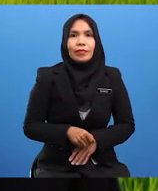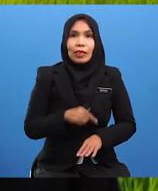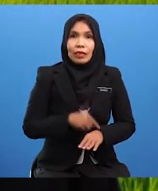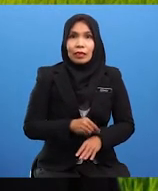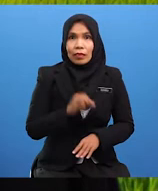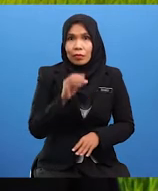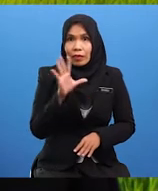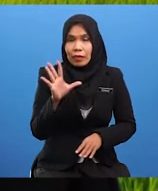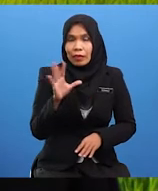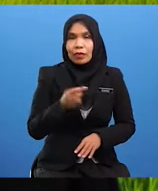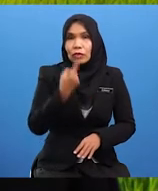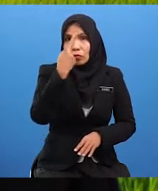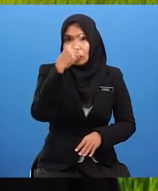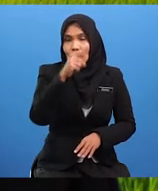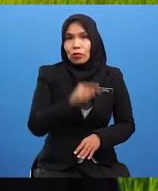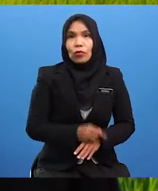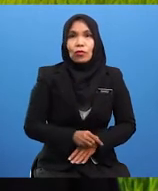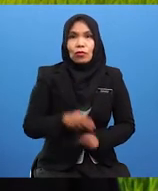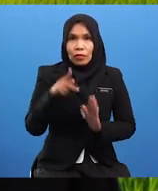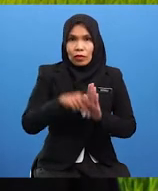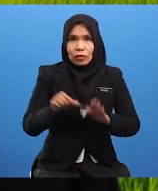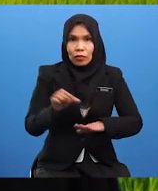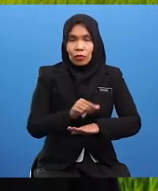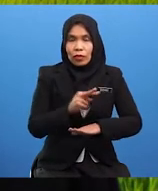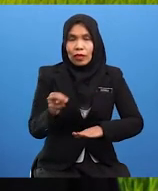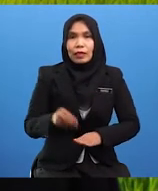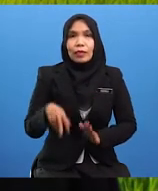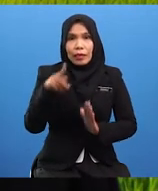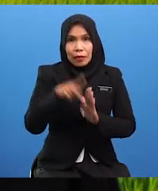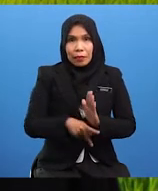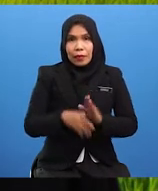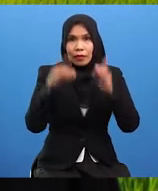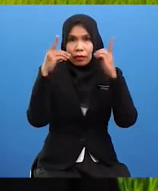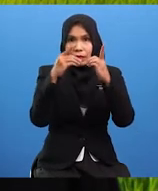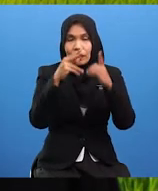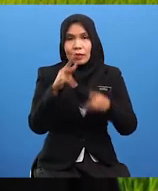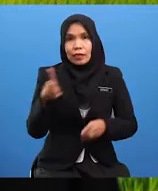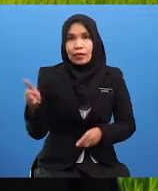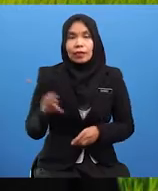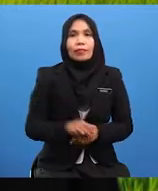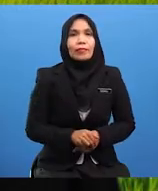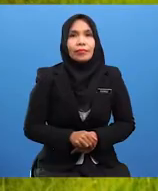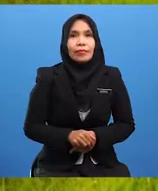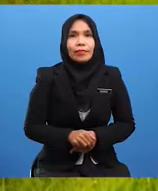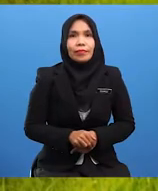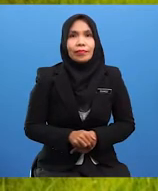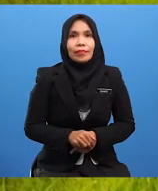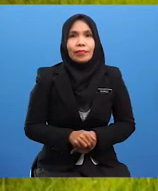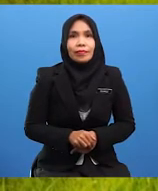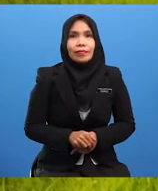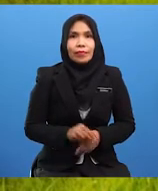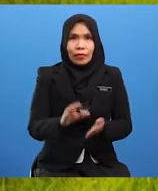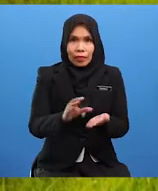kegunaan pendidikan, keagamaan, propaganda dan tekstil untuk pakaian.